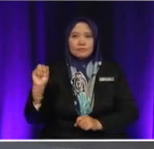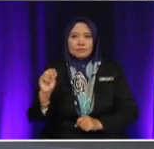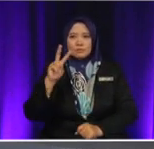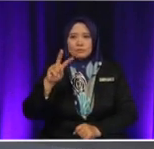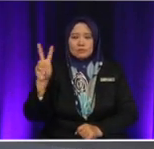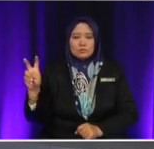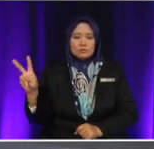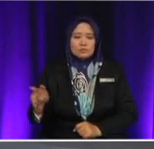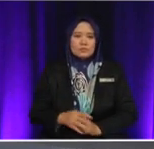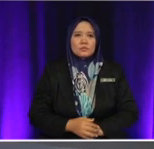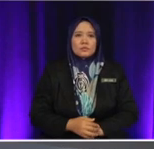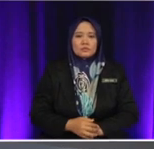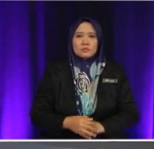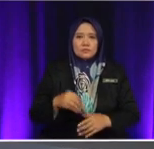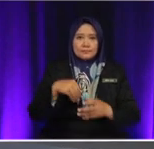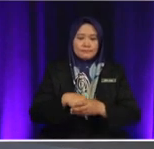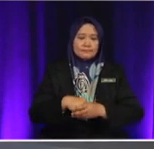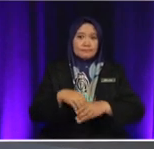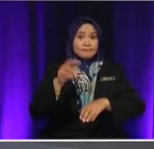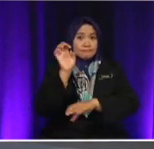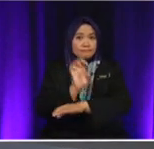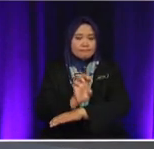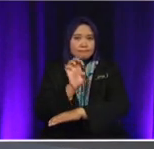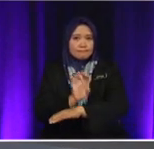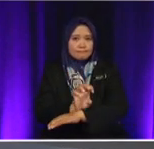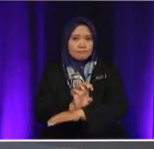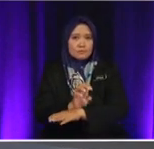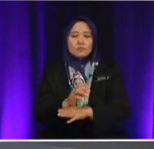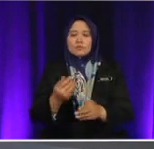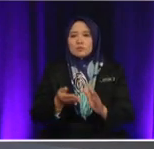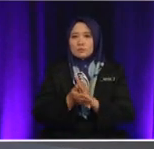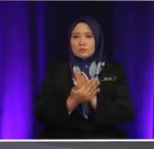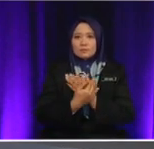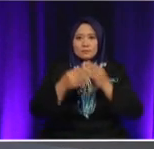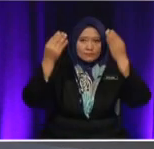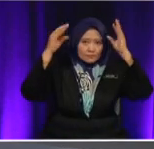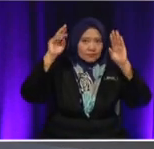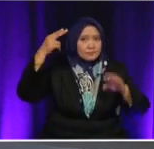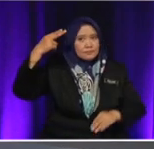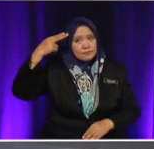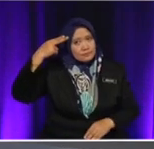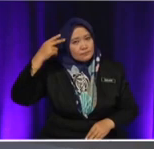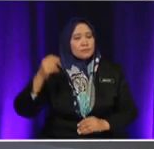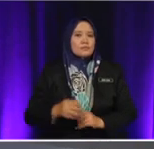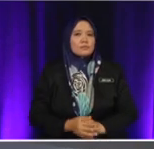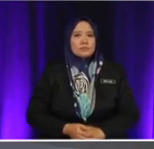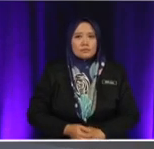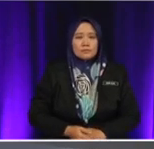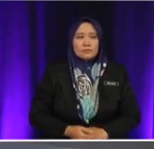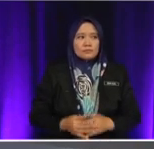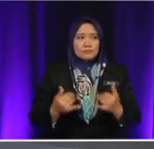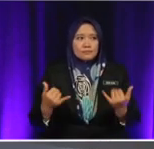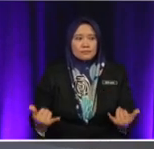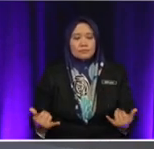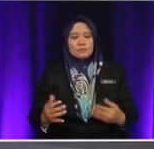pengajian keusahawanan. Dan kali ini juga Hafiz akan ceritakan, kongsikan kepada kita tentang kamera asas keusahawanan hubungan